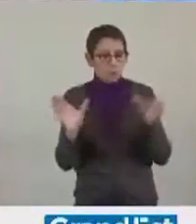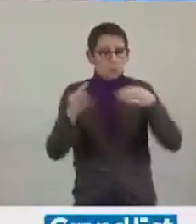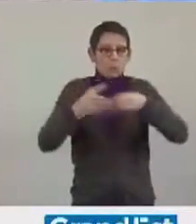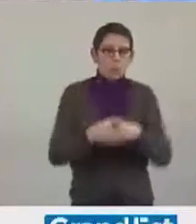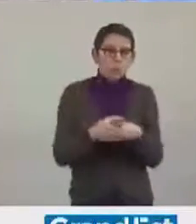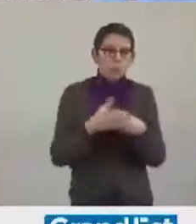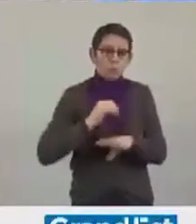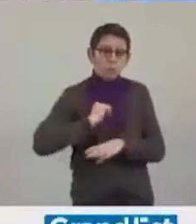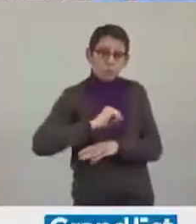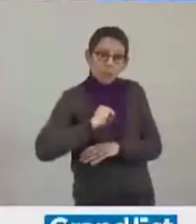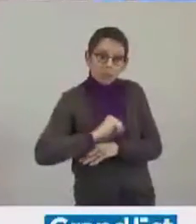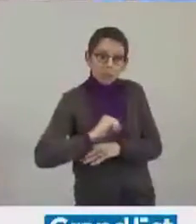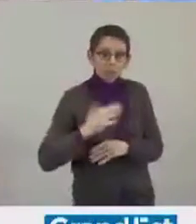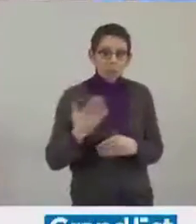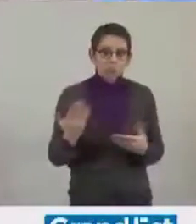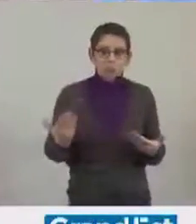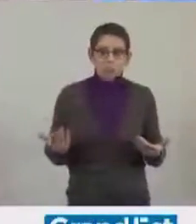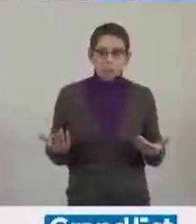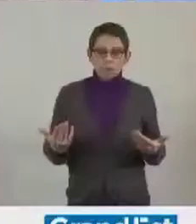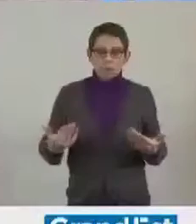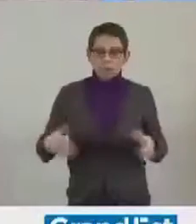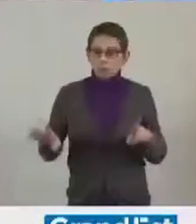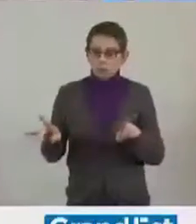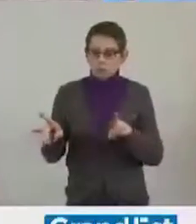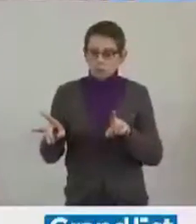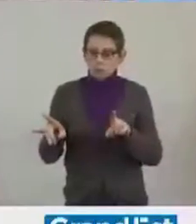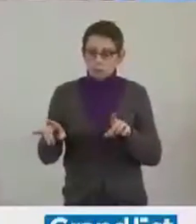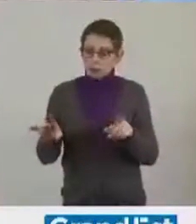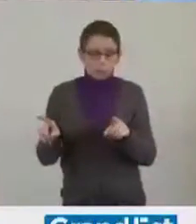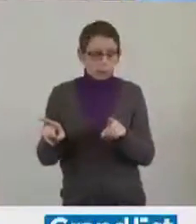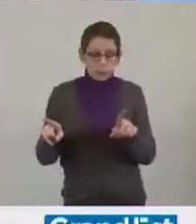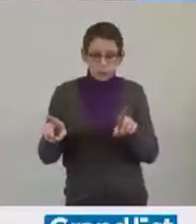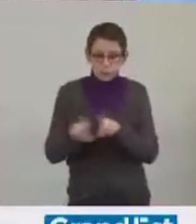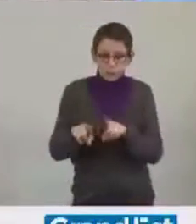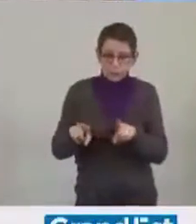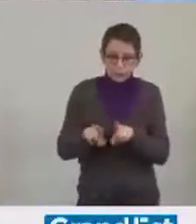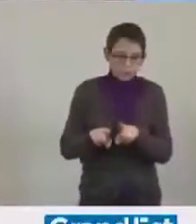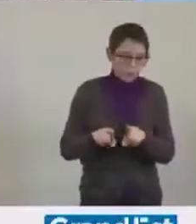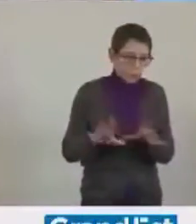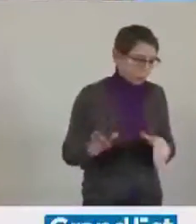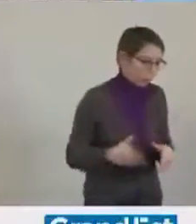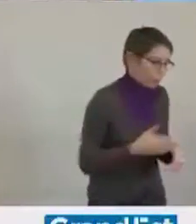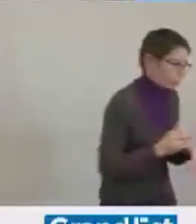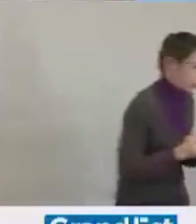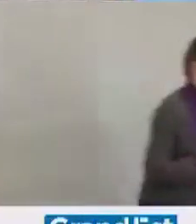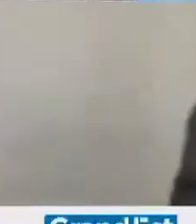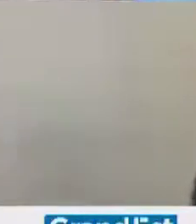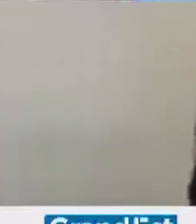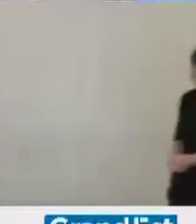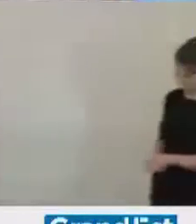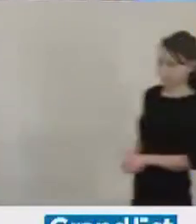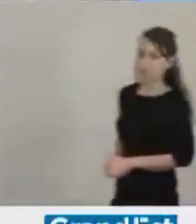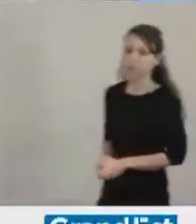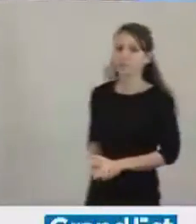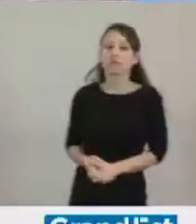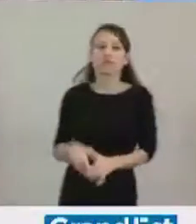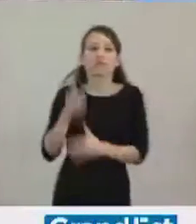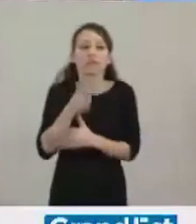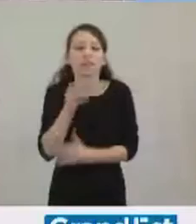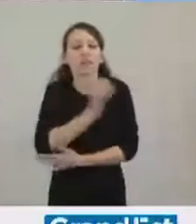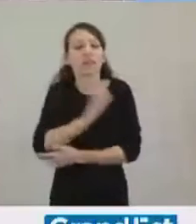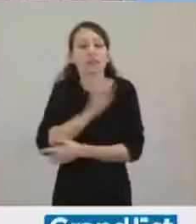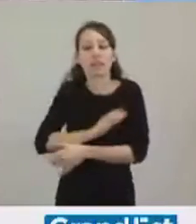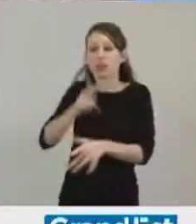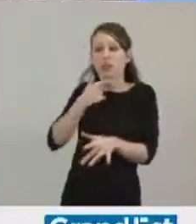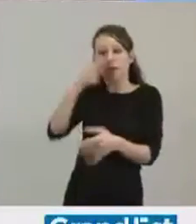une ambition régionale affirmée, traduite par la volonté d'innover à 360 degrés. Il s'agira de mettre en réseau l'écosystème